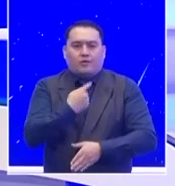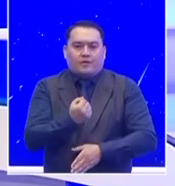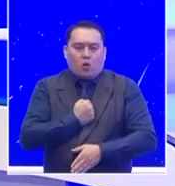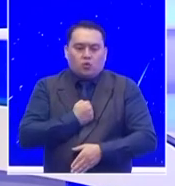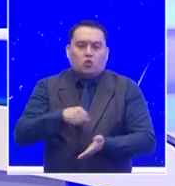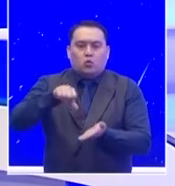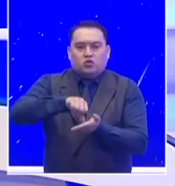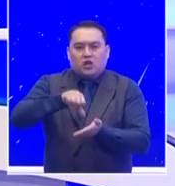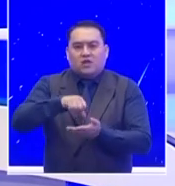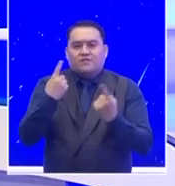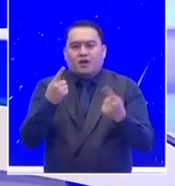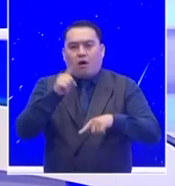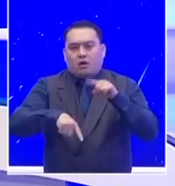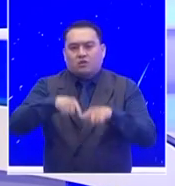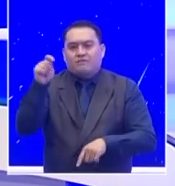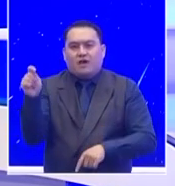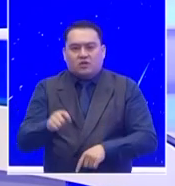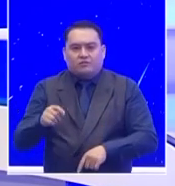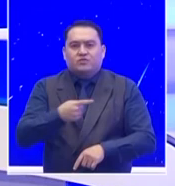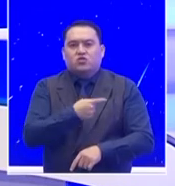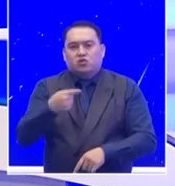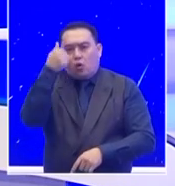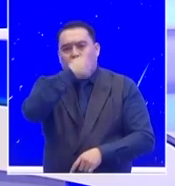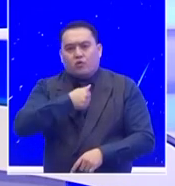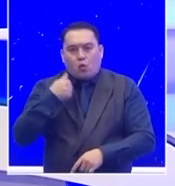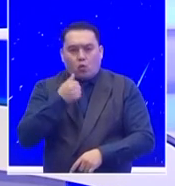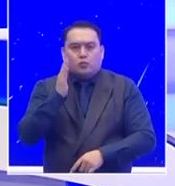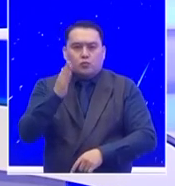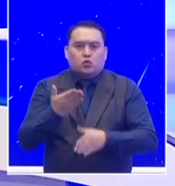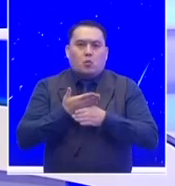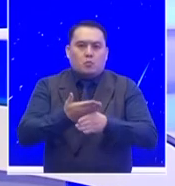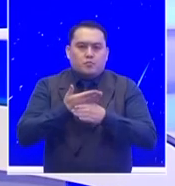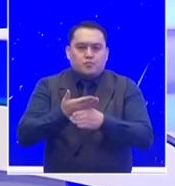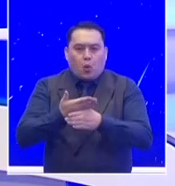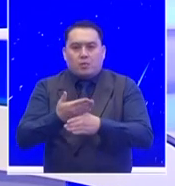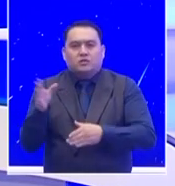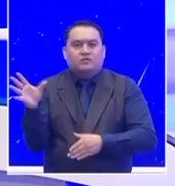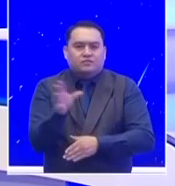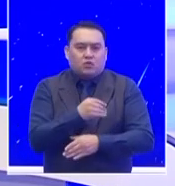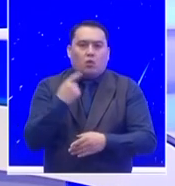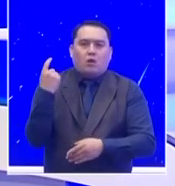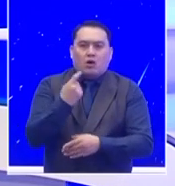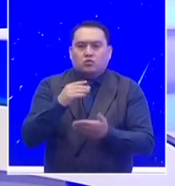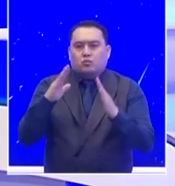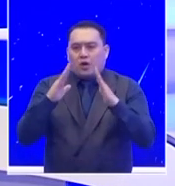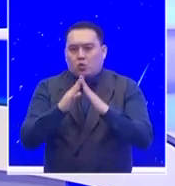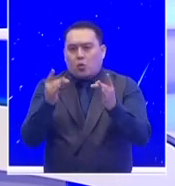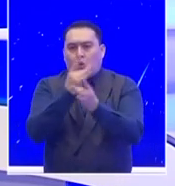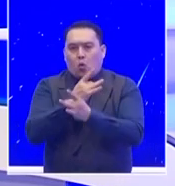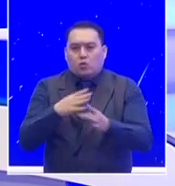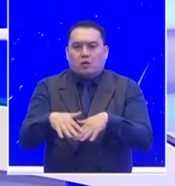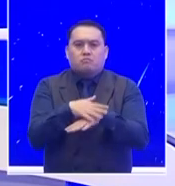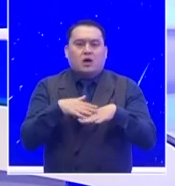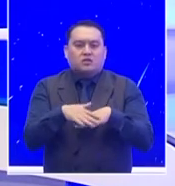и тыловиками Великой Отечественной. В течение года добровольцы будут опекать участников Великой Отечественной войны, помогать им